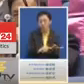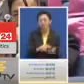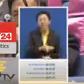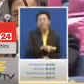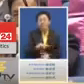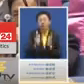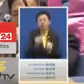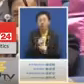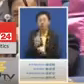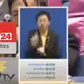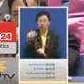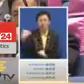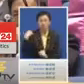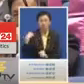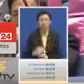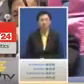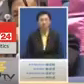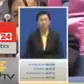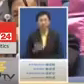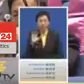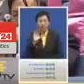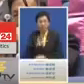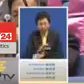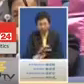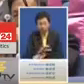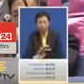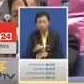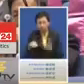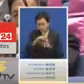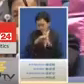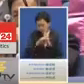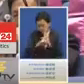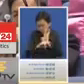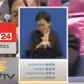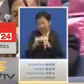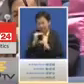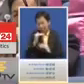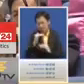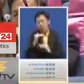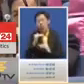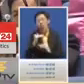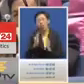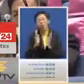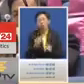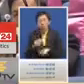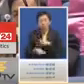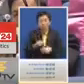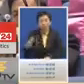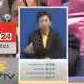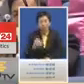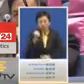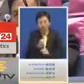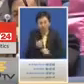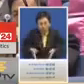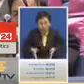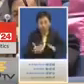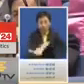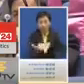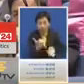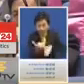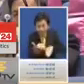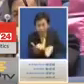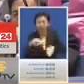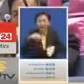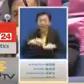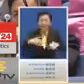ลชนไปบังคับไปล็อกสเปคใครพ่อค้าผู้รับเหมาซึ่งจะทำถนนกับกรมชลประทานกับกรมท้อง